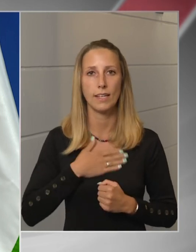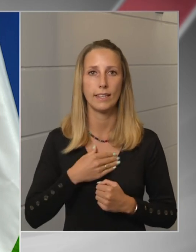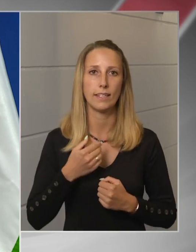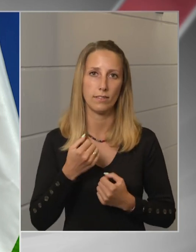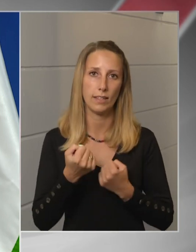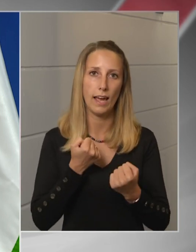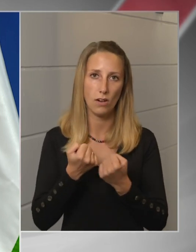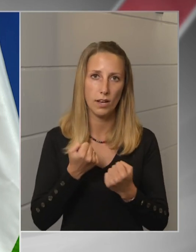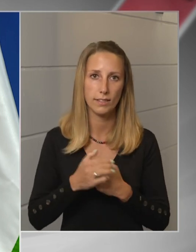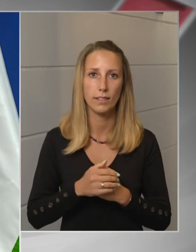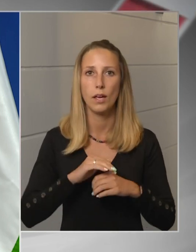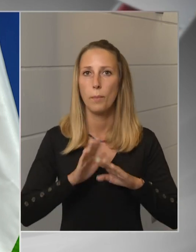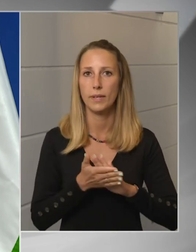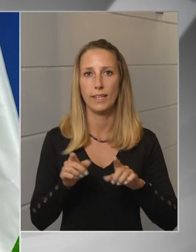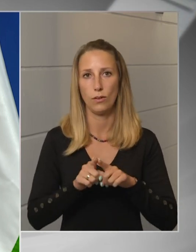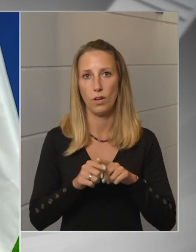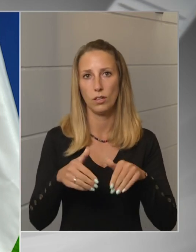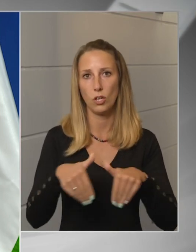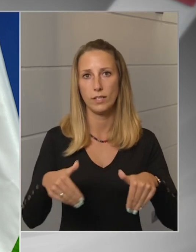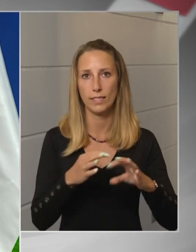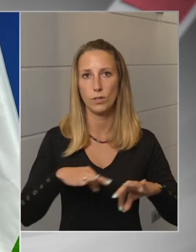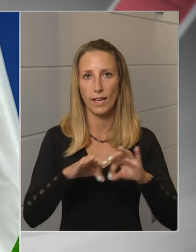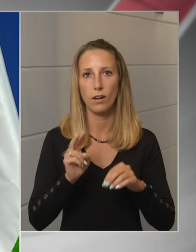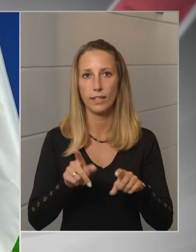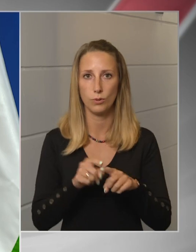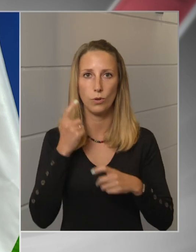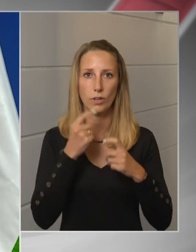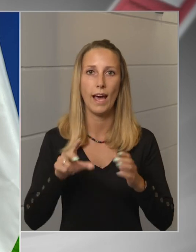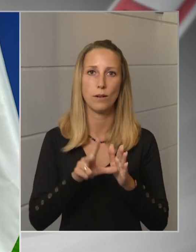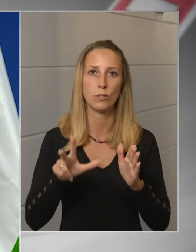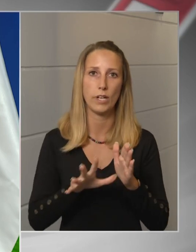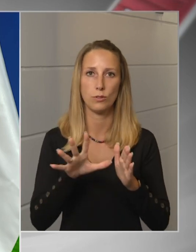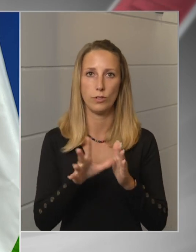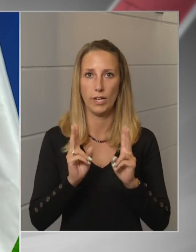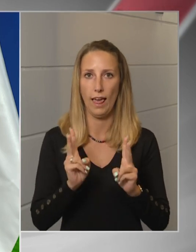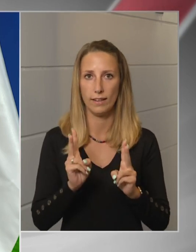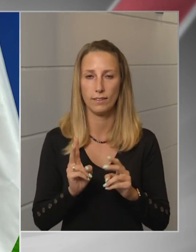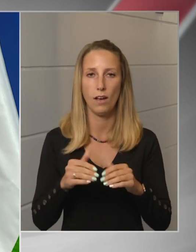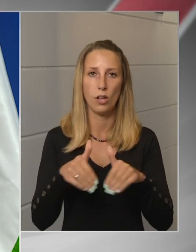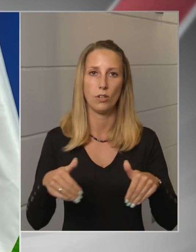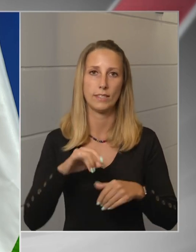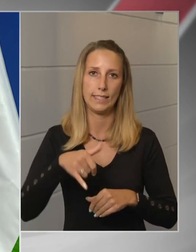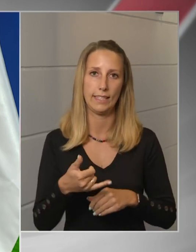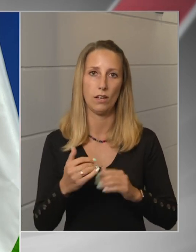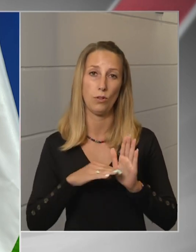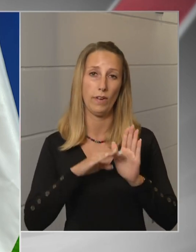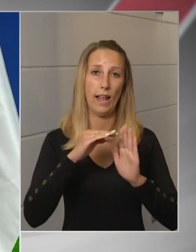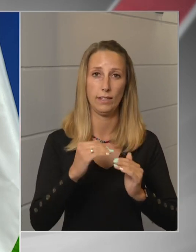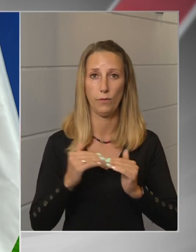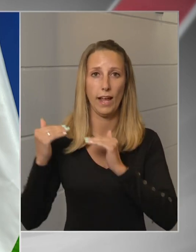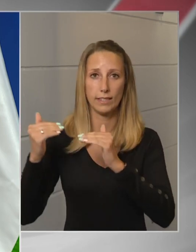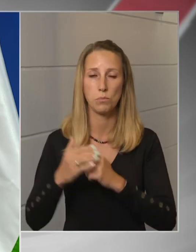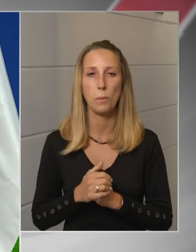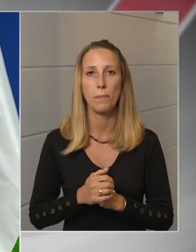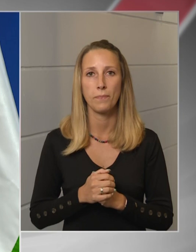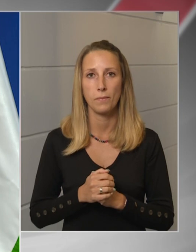tárgyalni minden olyan tranzitországgal, aki úgy gondolja, hogy háromszorosára ötszeresére lehet a tranzitdiat növelni, mert ez